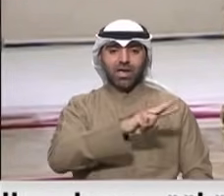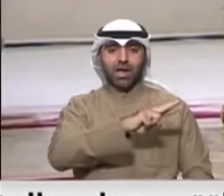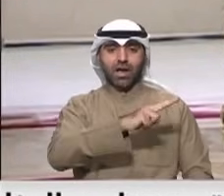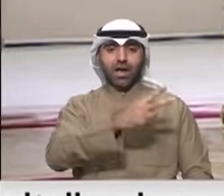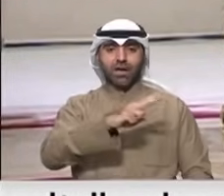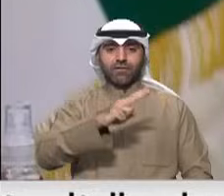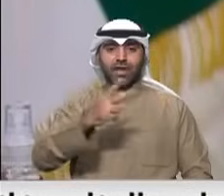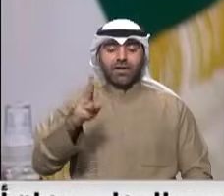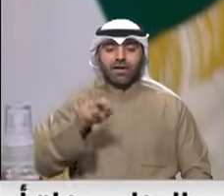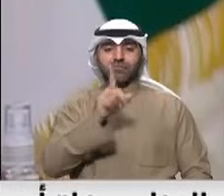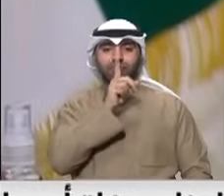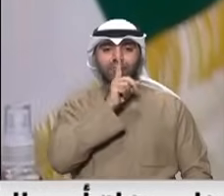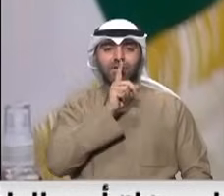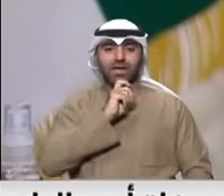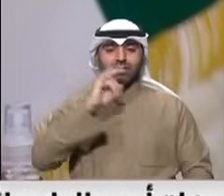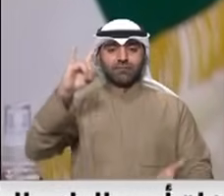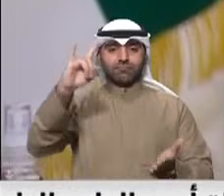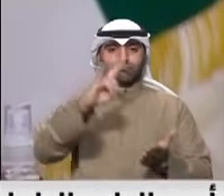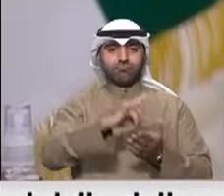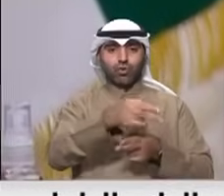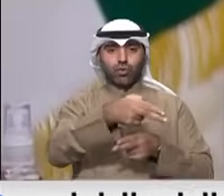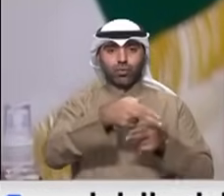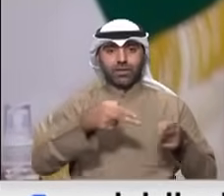المسؤولين بدوله قطر